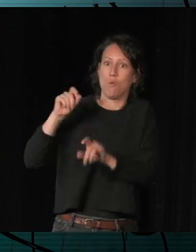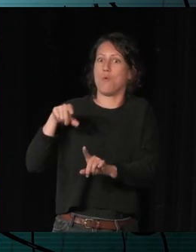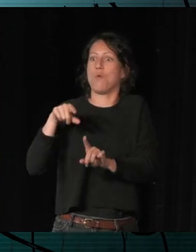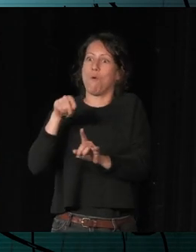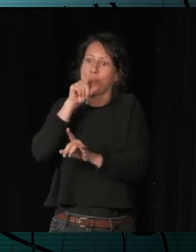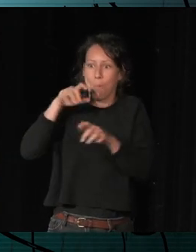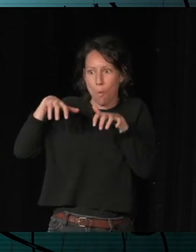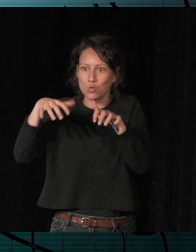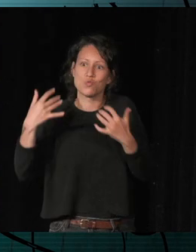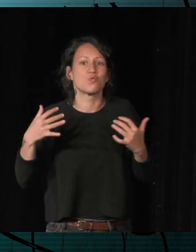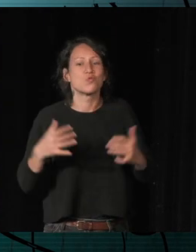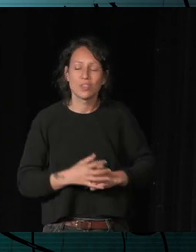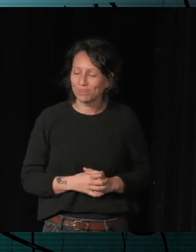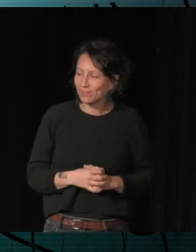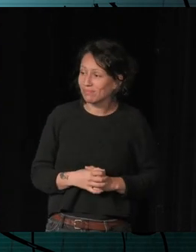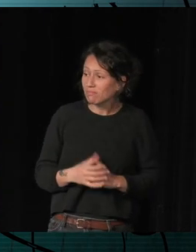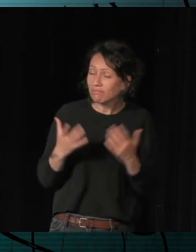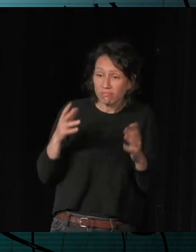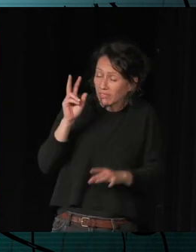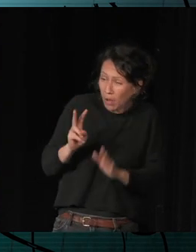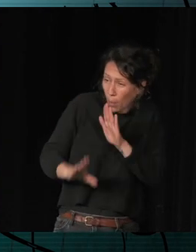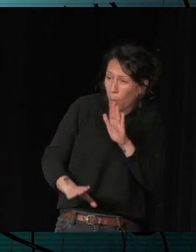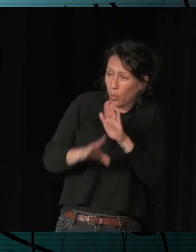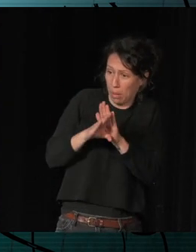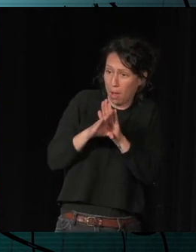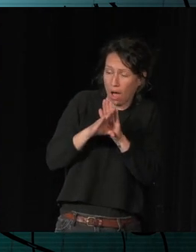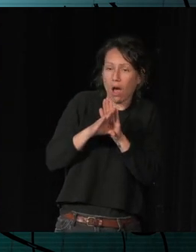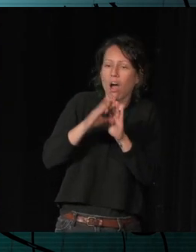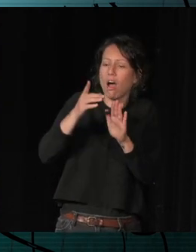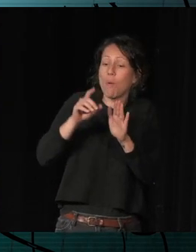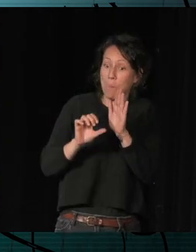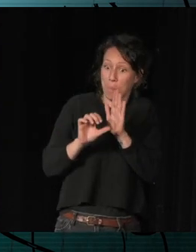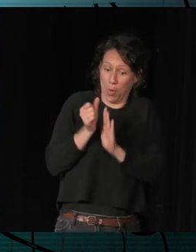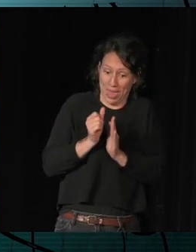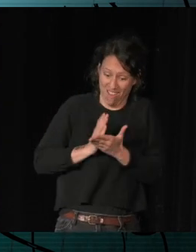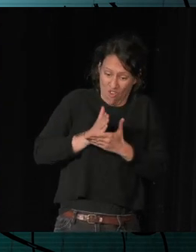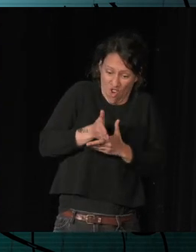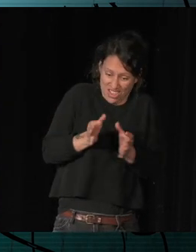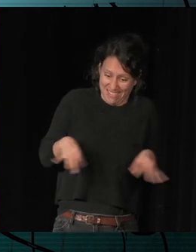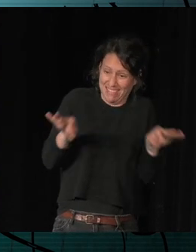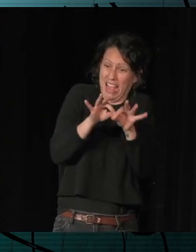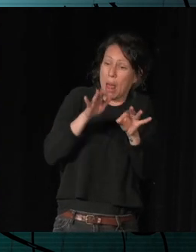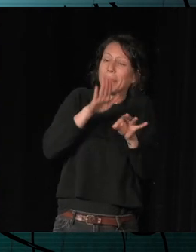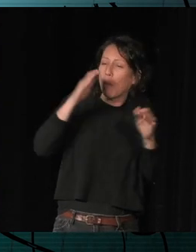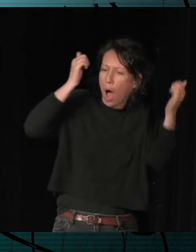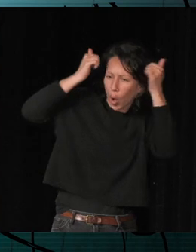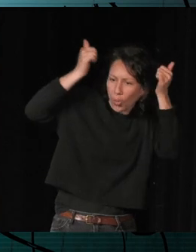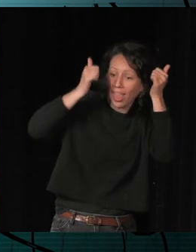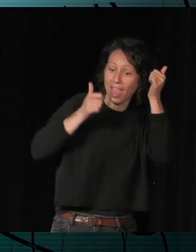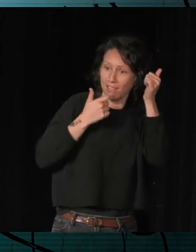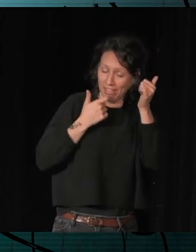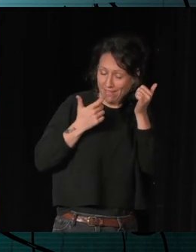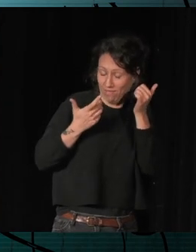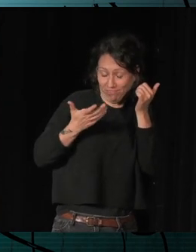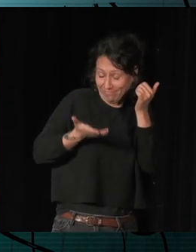même dans le jeu mais en fait non parce qu'on a commencé avec c'était la première salle on a beaucoup travaillé sur le grenier et comme c'était le moment qu'on avait au tout le début et ben voilà il est il